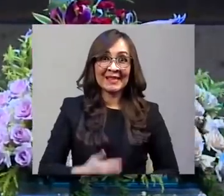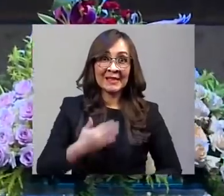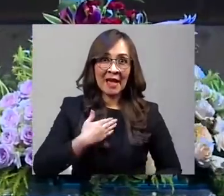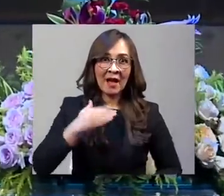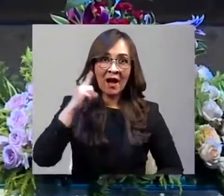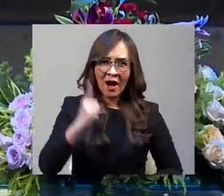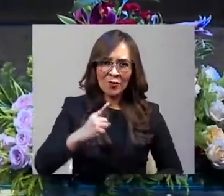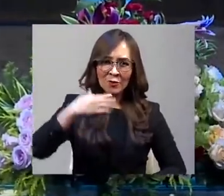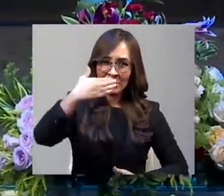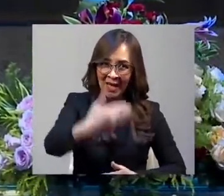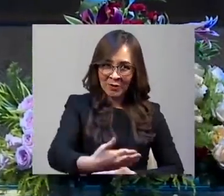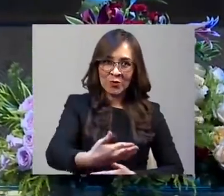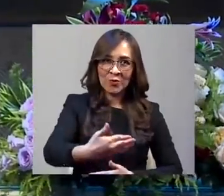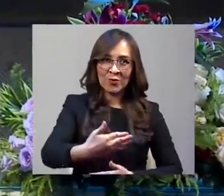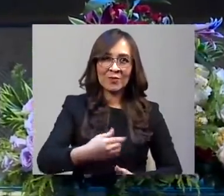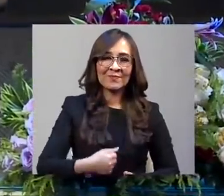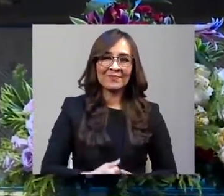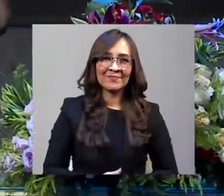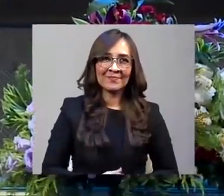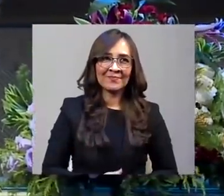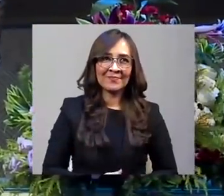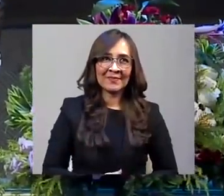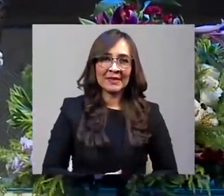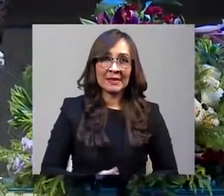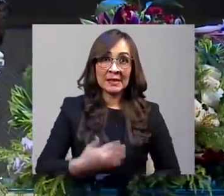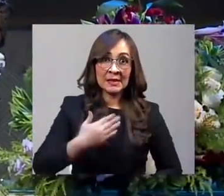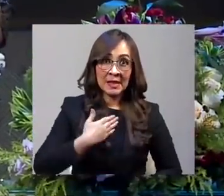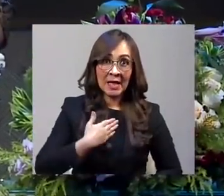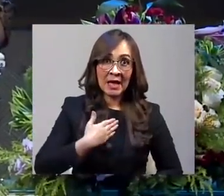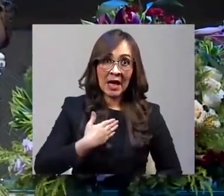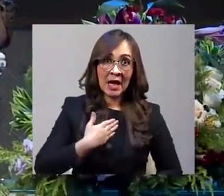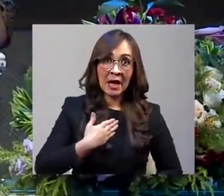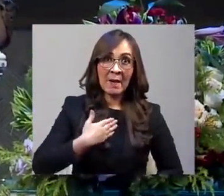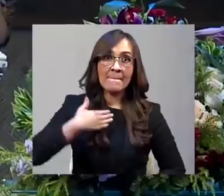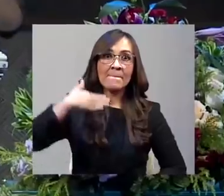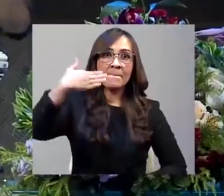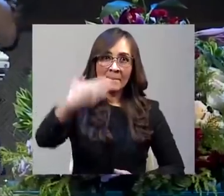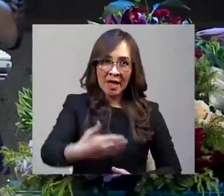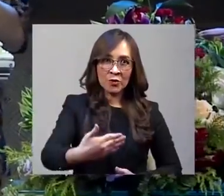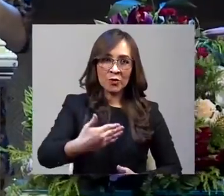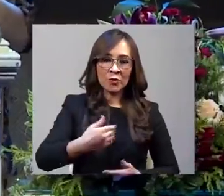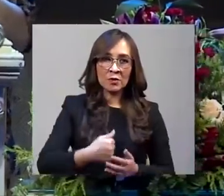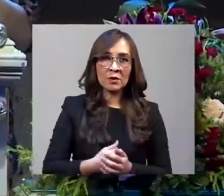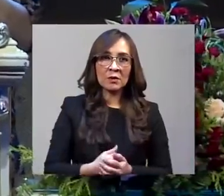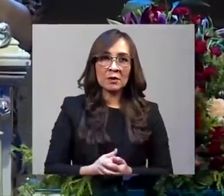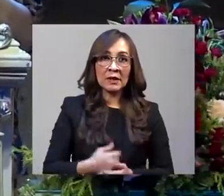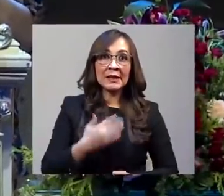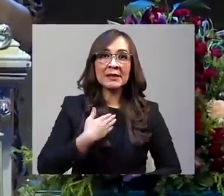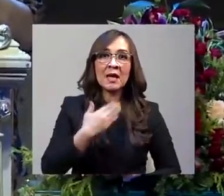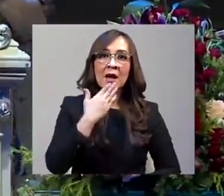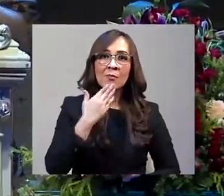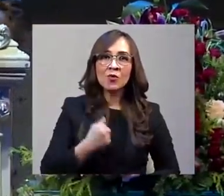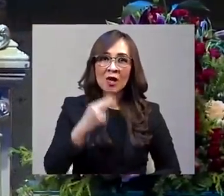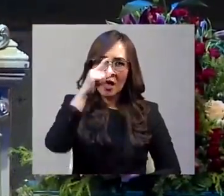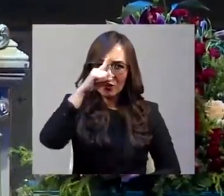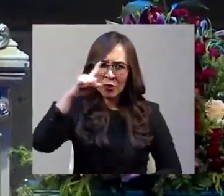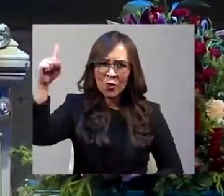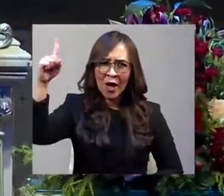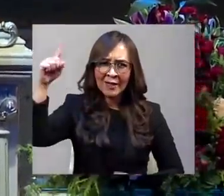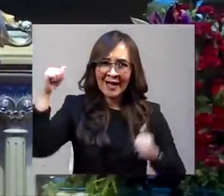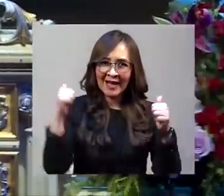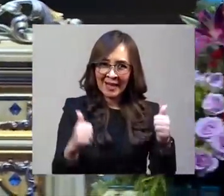maju. Sama-sama bilang, saya akan maju. Karena saya punya Tuhan yang dahsyat.